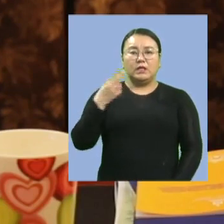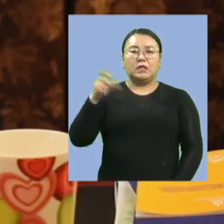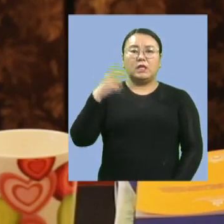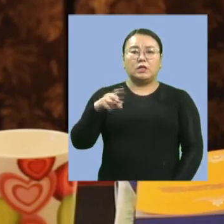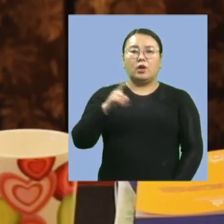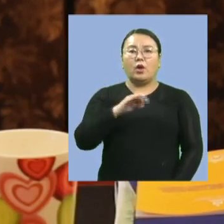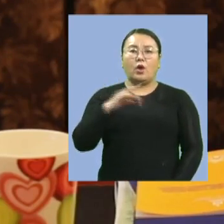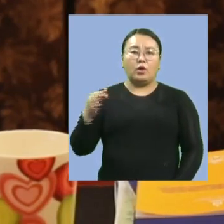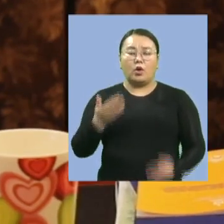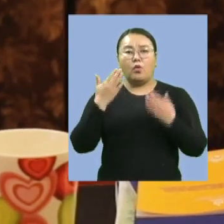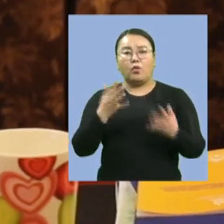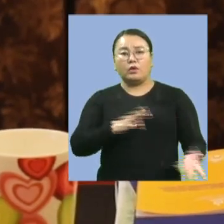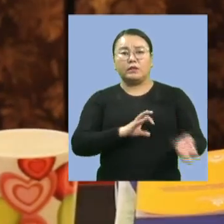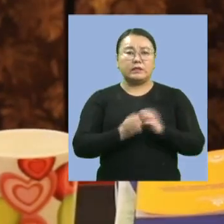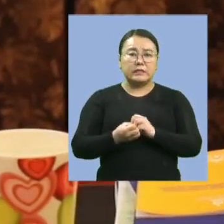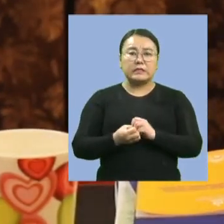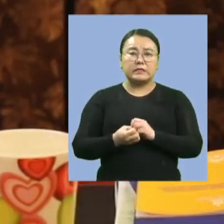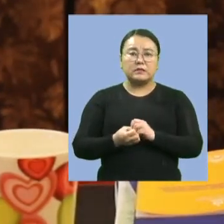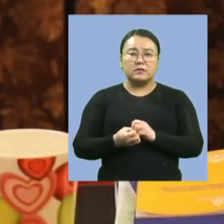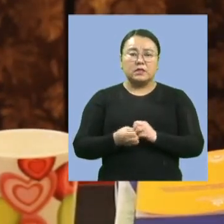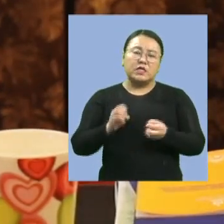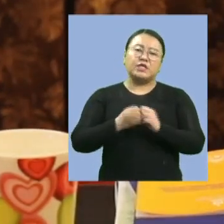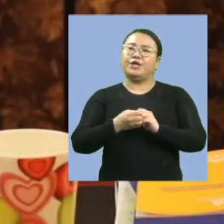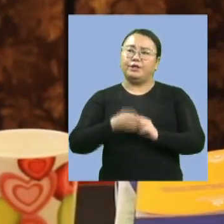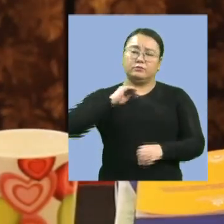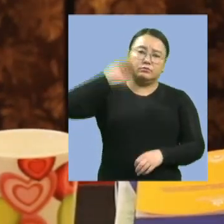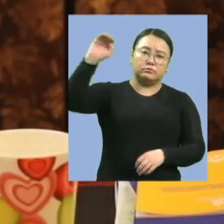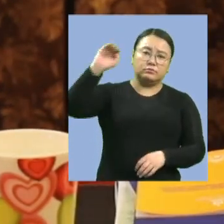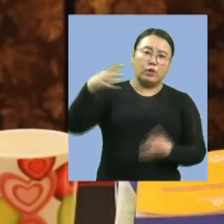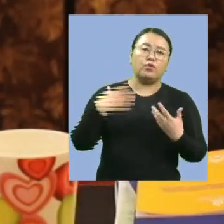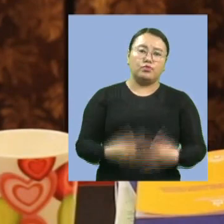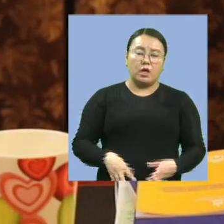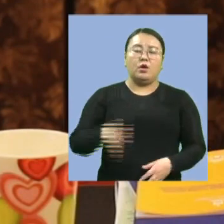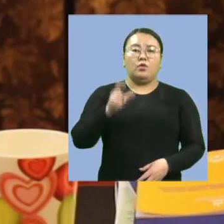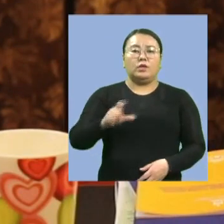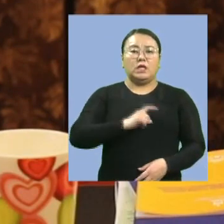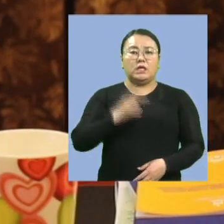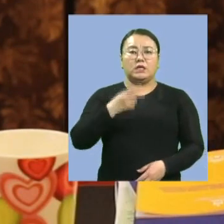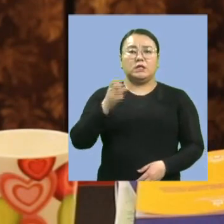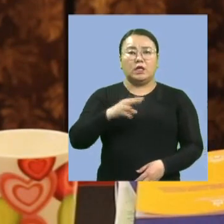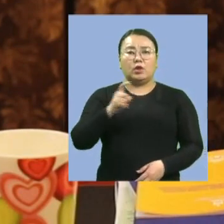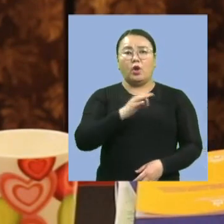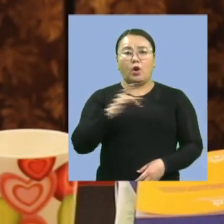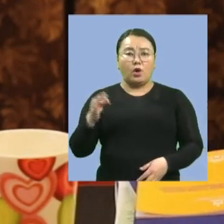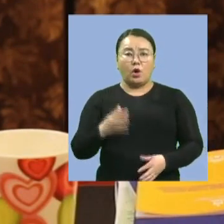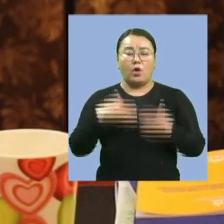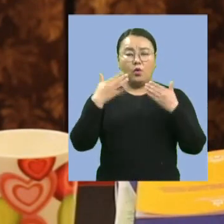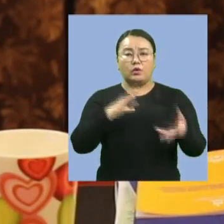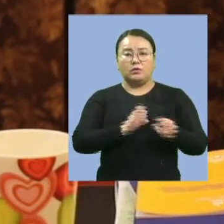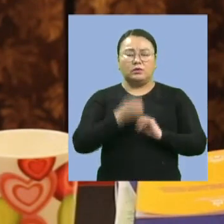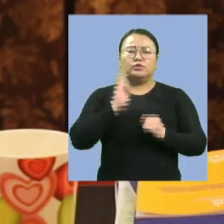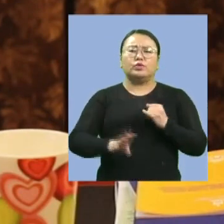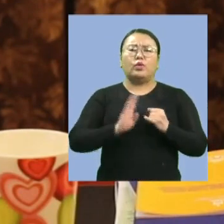хороог хуралдуулах ийм шаардлага хүргүүлсэн. За хүний эрхийн дэд хороог хуралдуулахдаа бас л яг энэ одоо сүүлийн